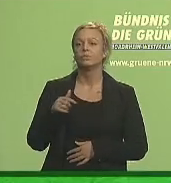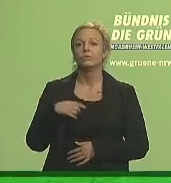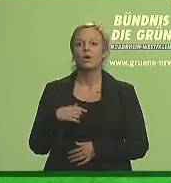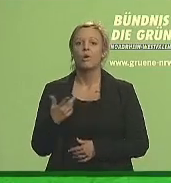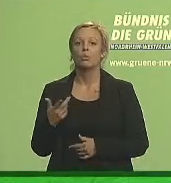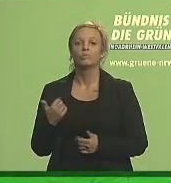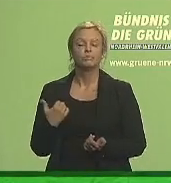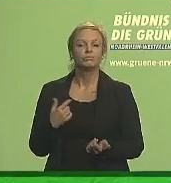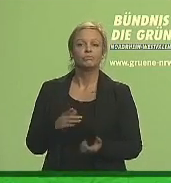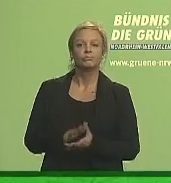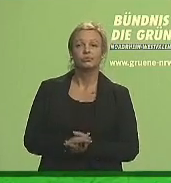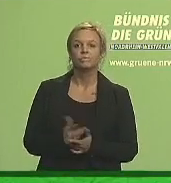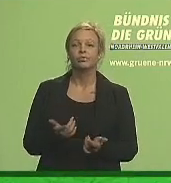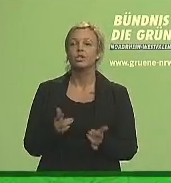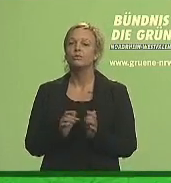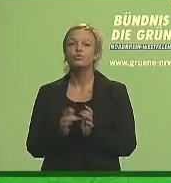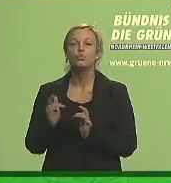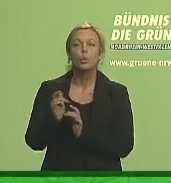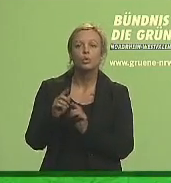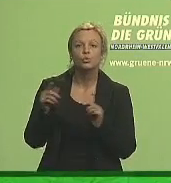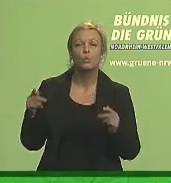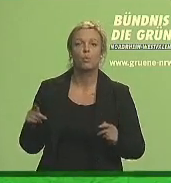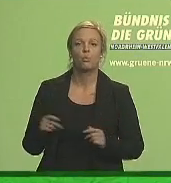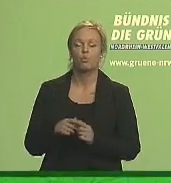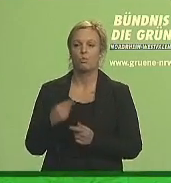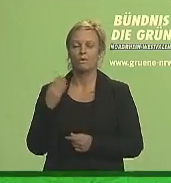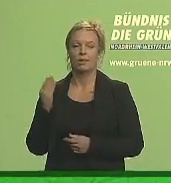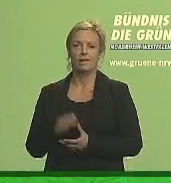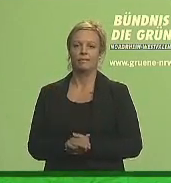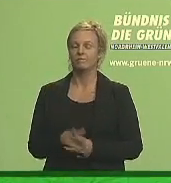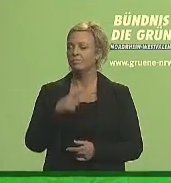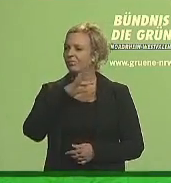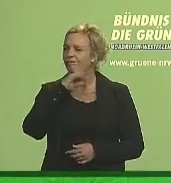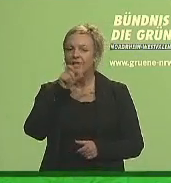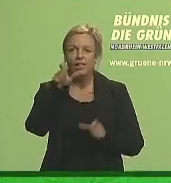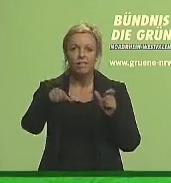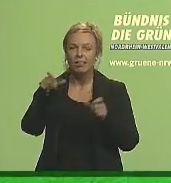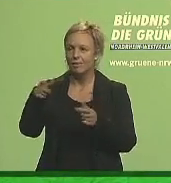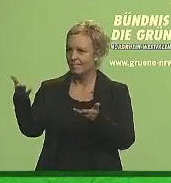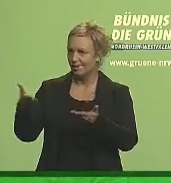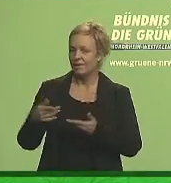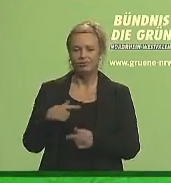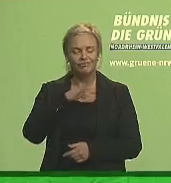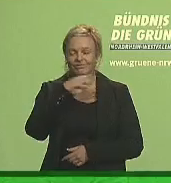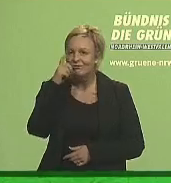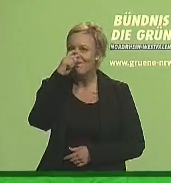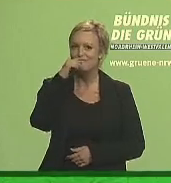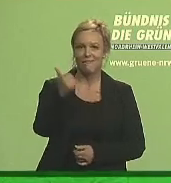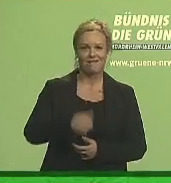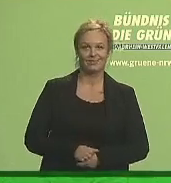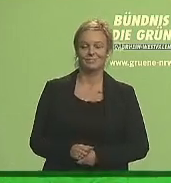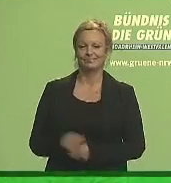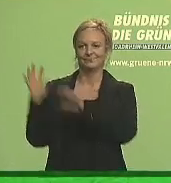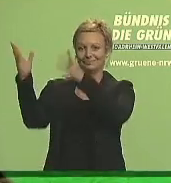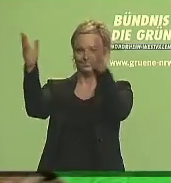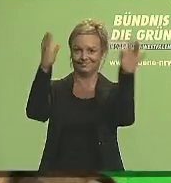das wird eigentlich immer ganz gut angenommen und wir haben schon ganz viele Leute einbinden können. Das macht viel Spaß.